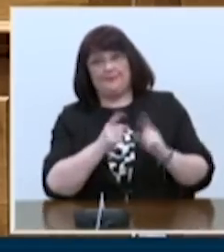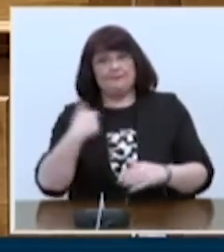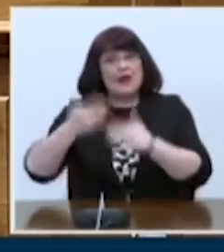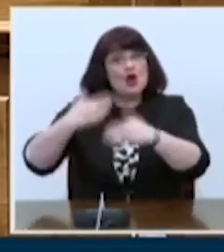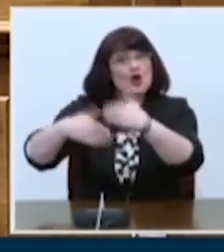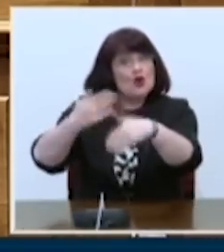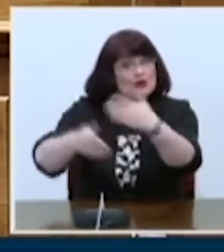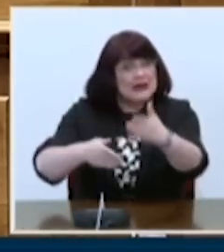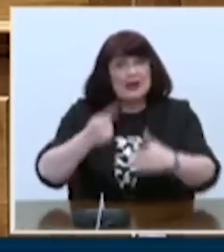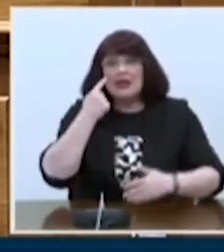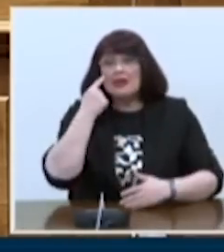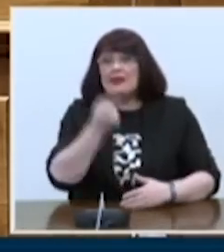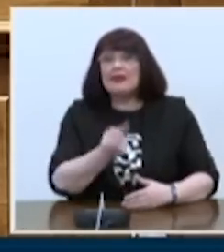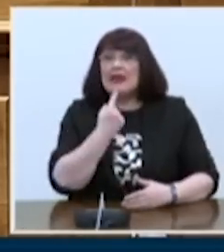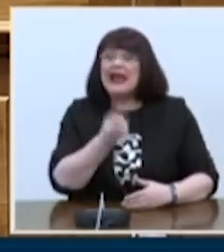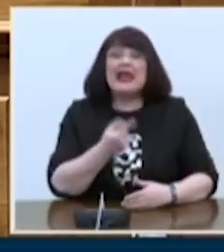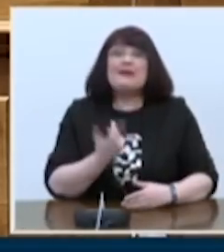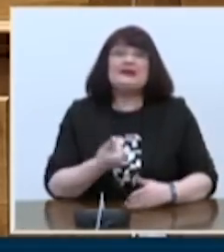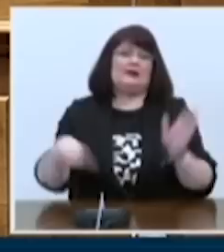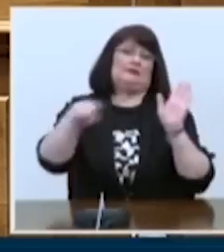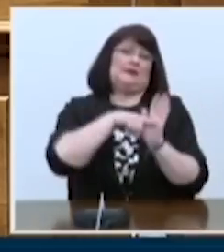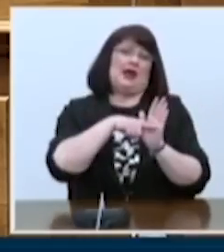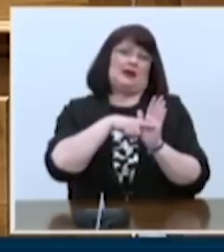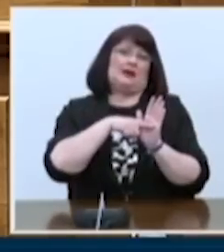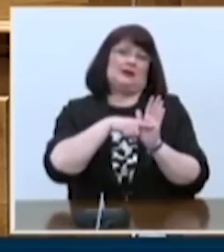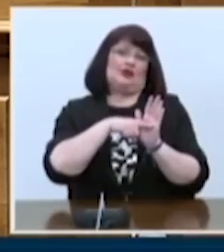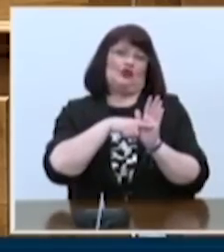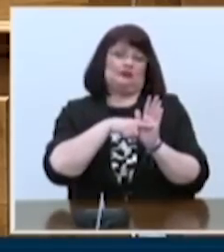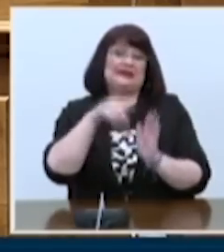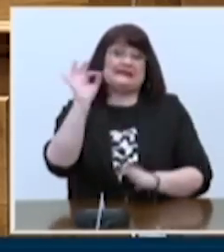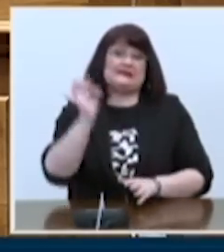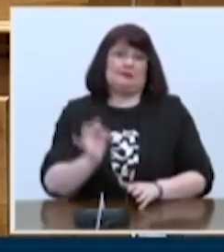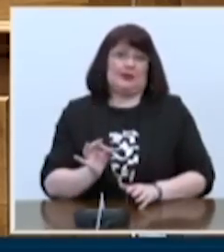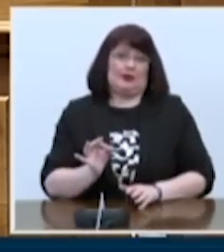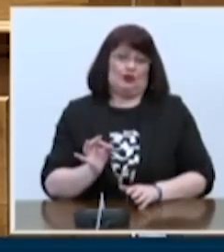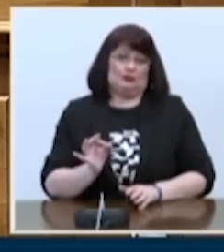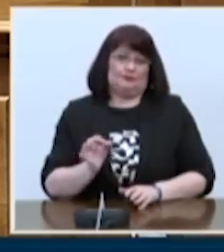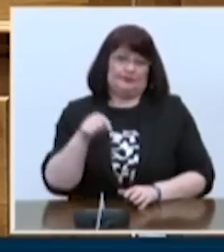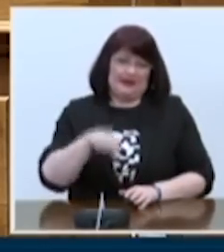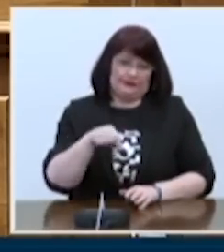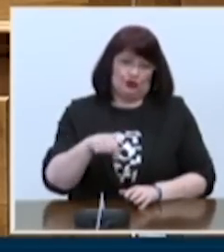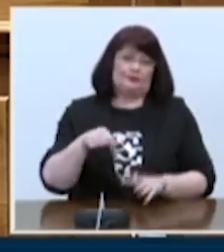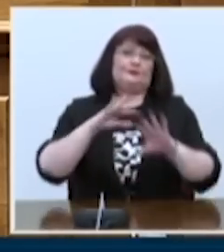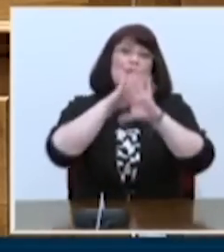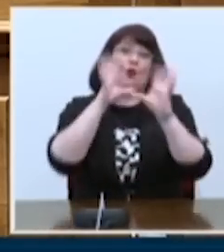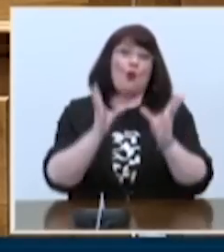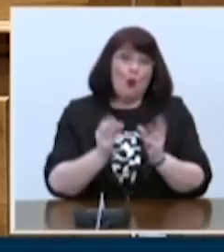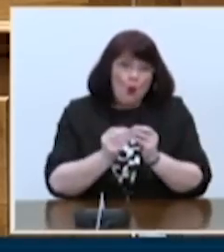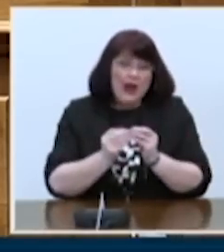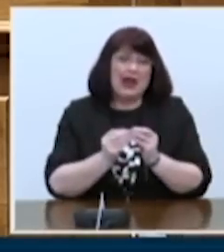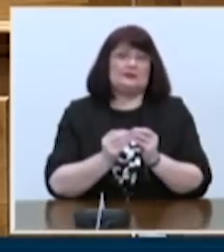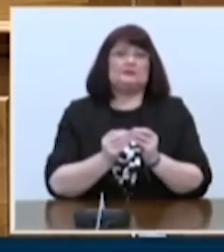χρόνια ως ένα αρνητικό ορόσημο και για όλα όσα πρόκειται